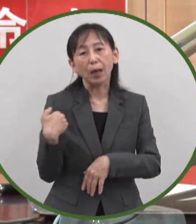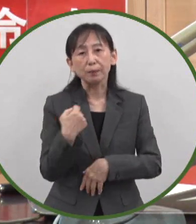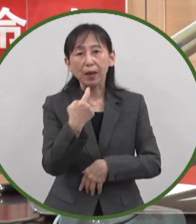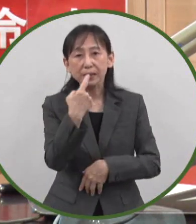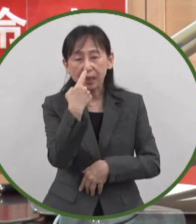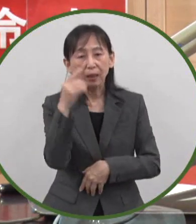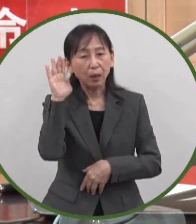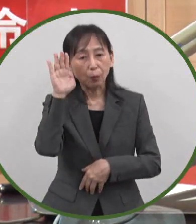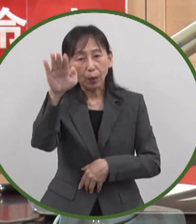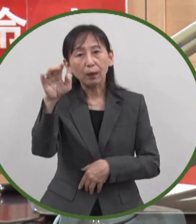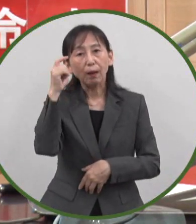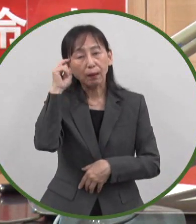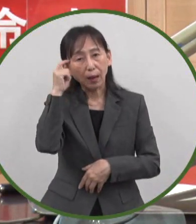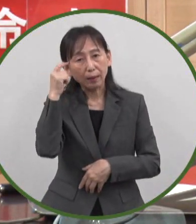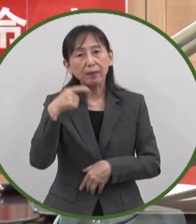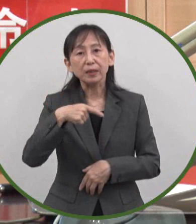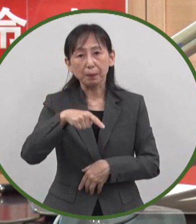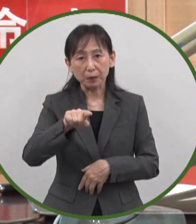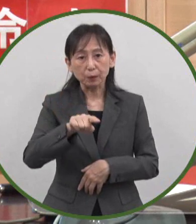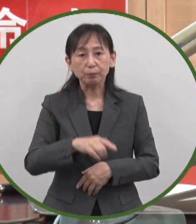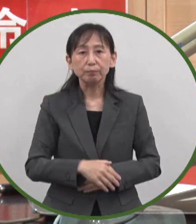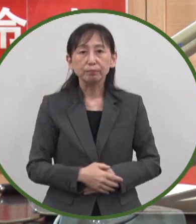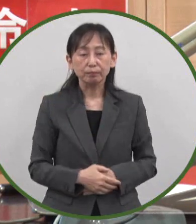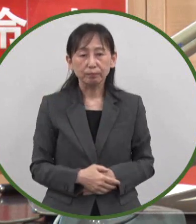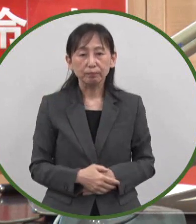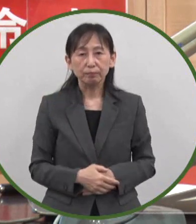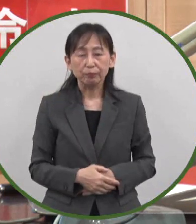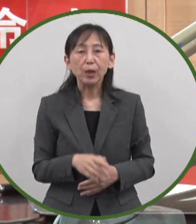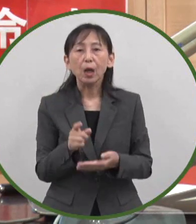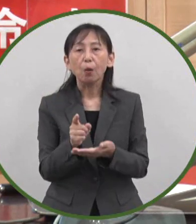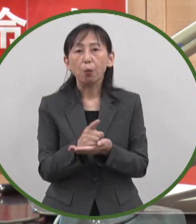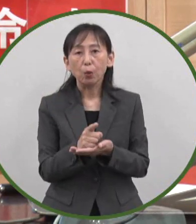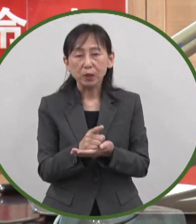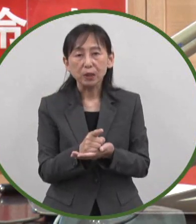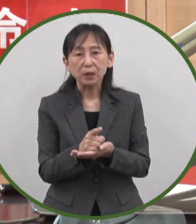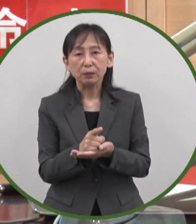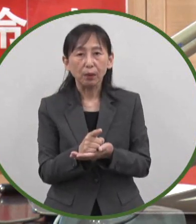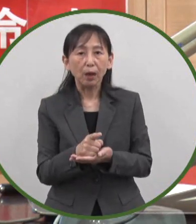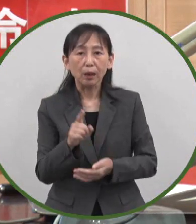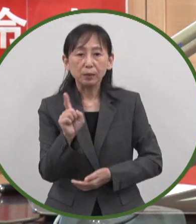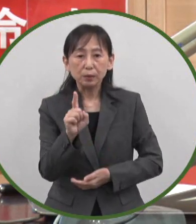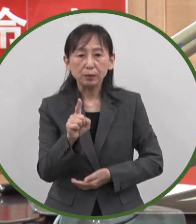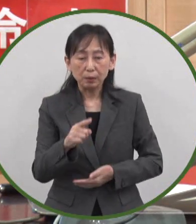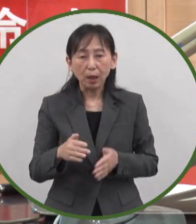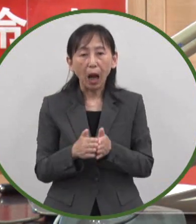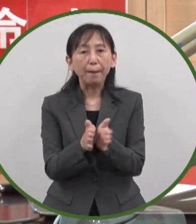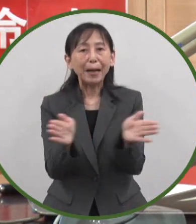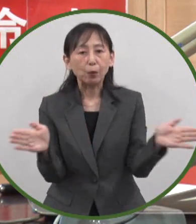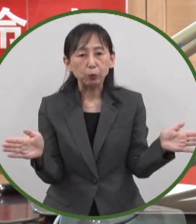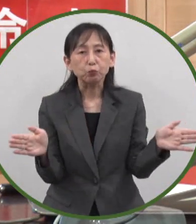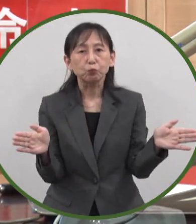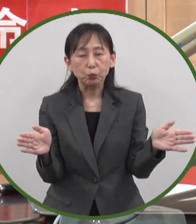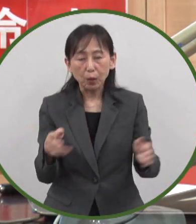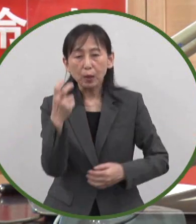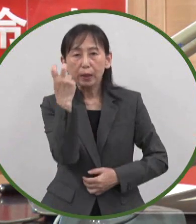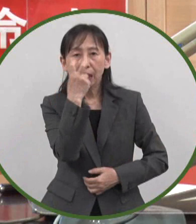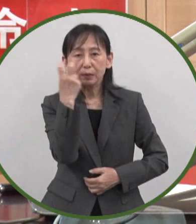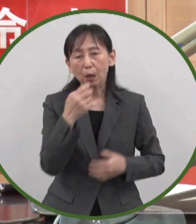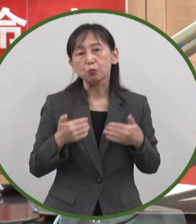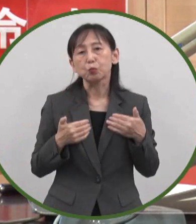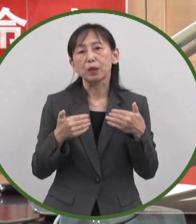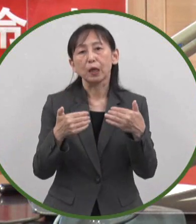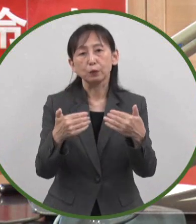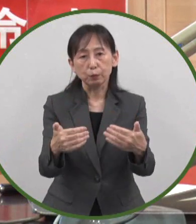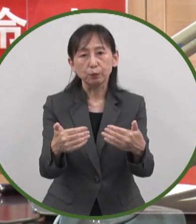これは今後検討するということになると思います。ただ方針としては幅広くですね、検査を進めてい